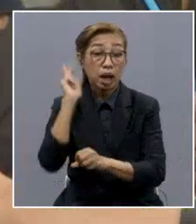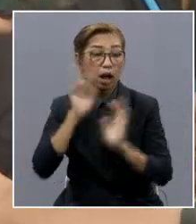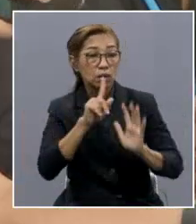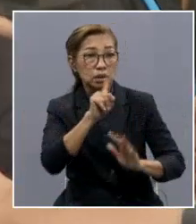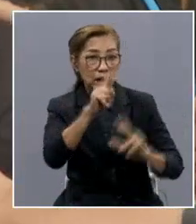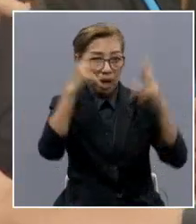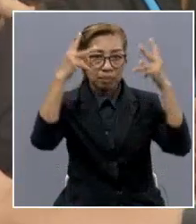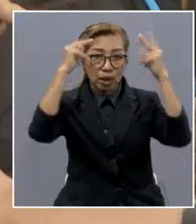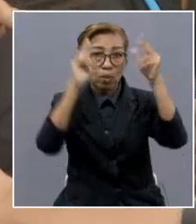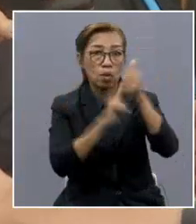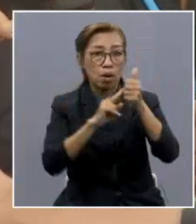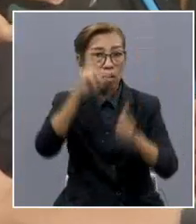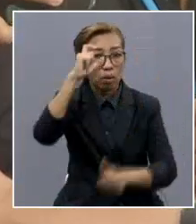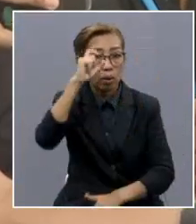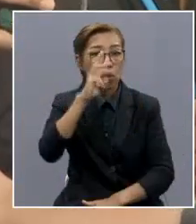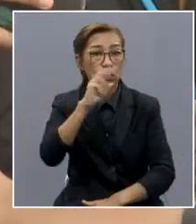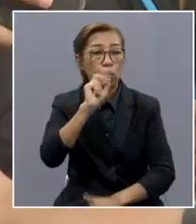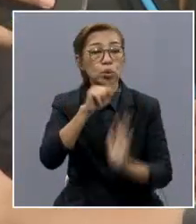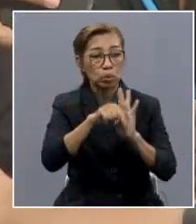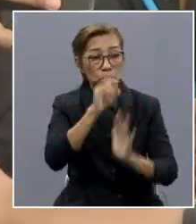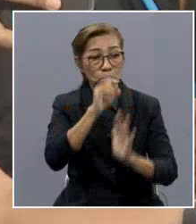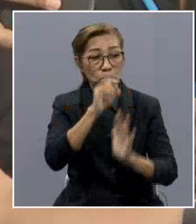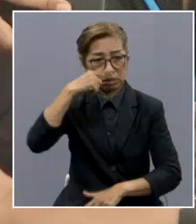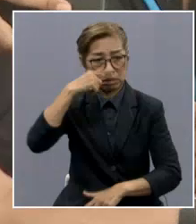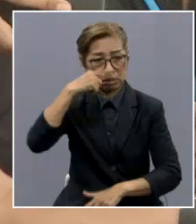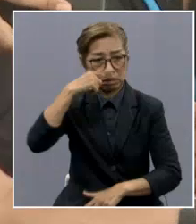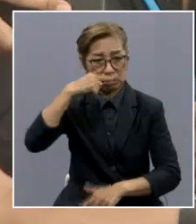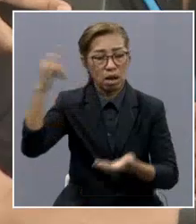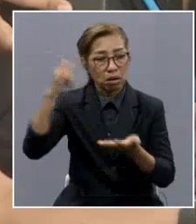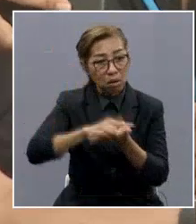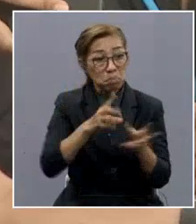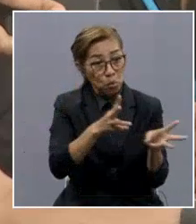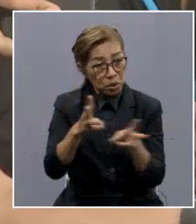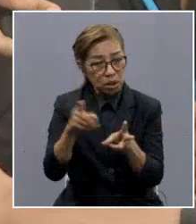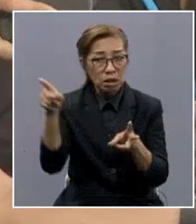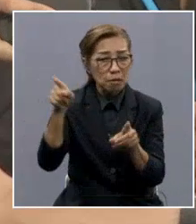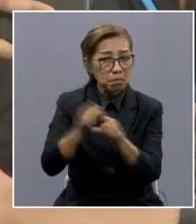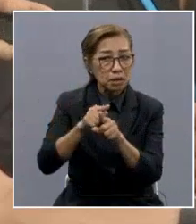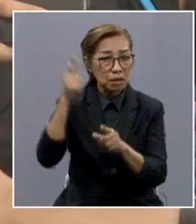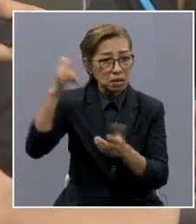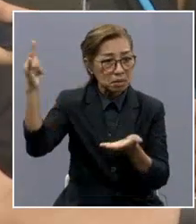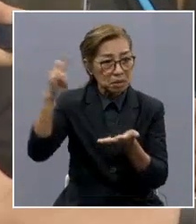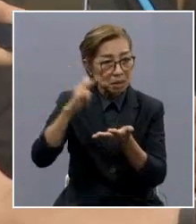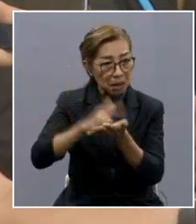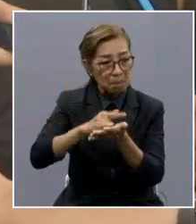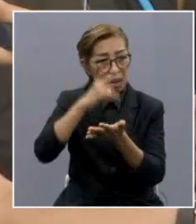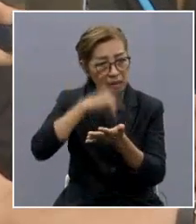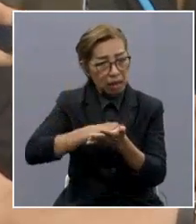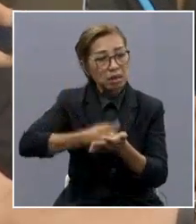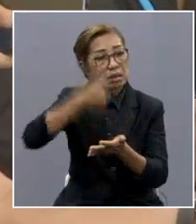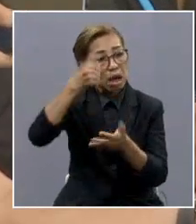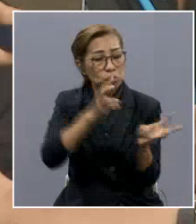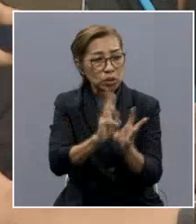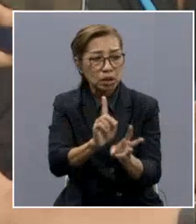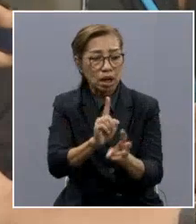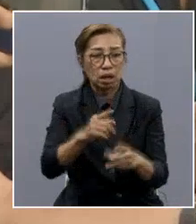รณีที่คุณทักษิณเนี่ยออกมาพูดว่าจะกลับเมืองไทยเนี่ยนะมันจะมีวิธีไหนบ้างที่จะกลับมาเมืองไทยท่านร